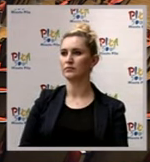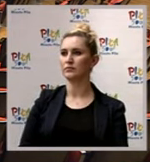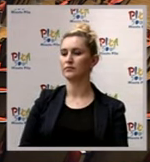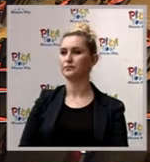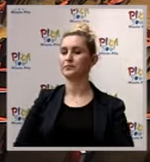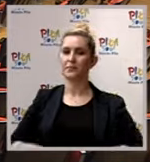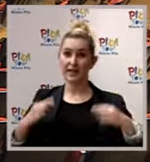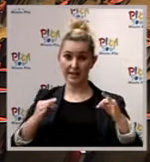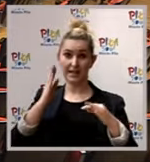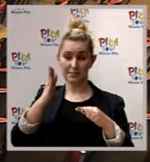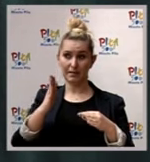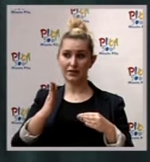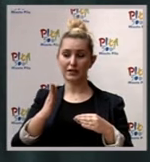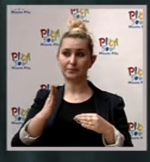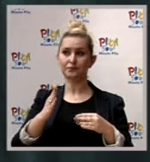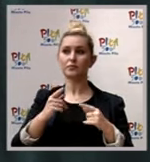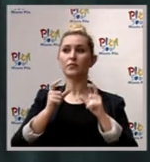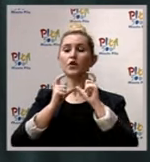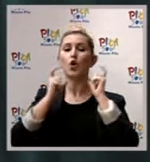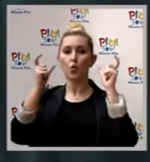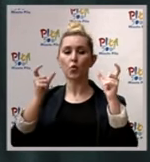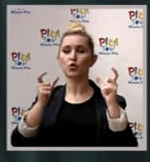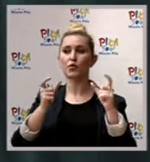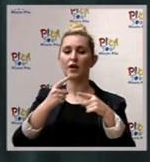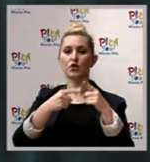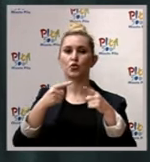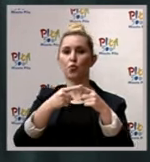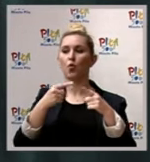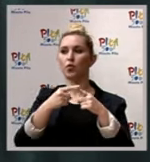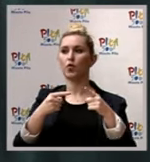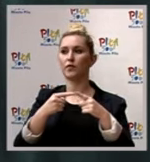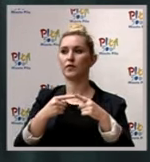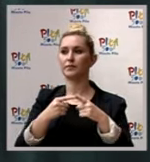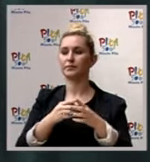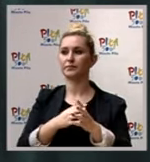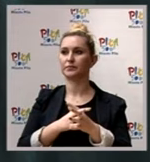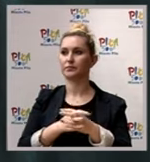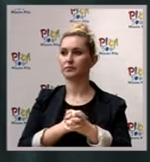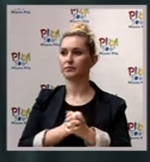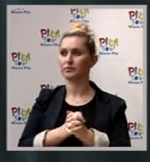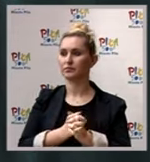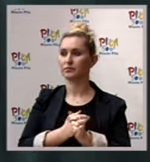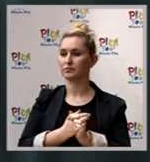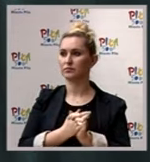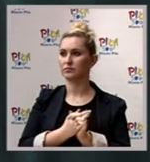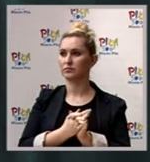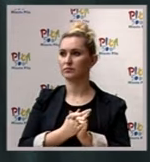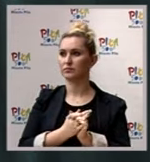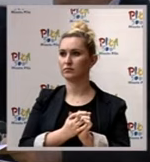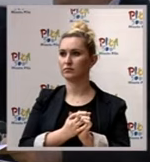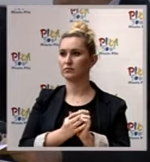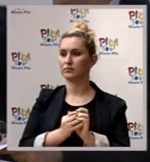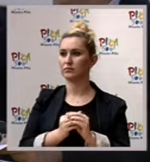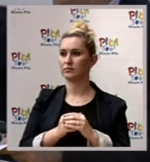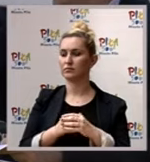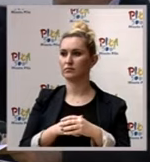Głosuje komisja skrutacyjna, członkowie pan radny Ryszard Małecki, następnie pan